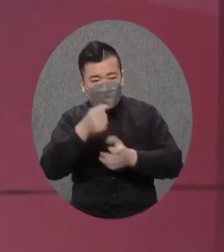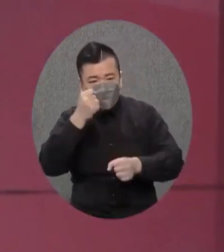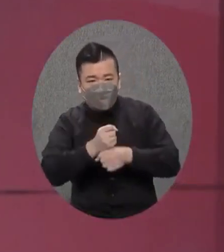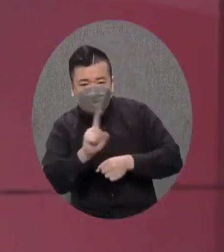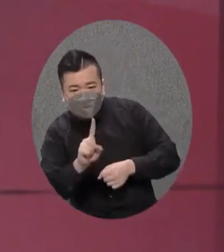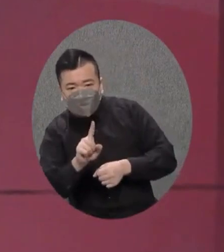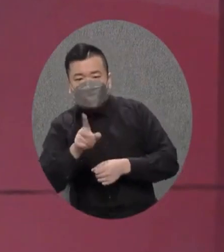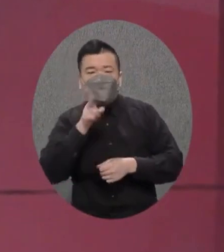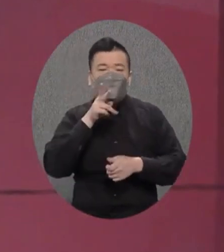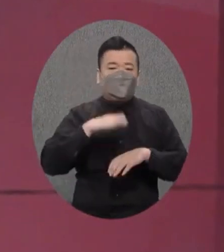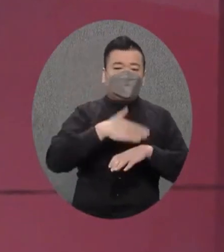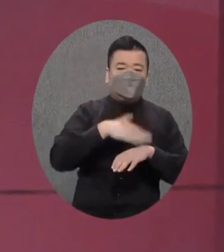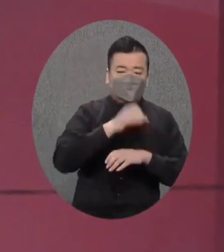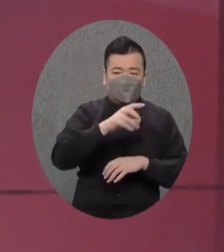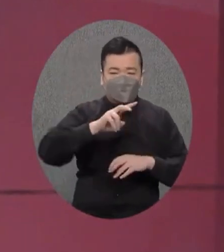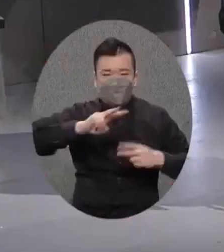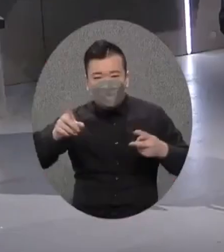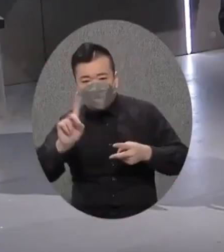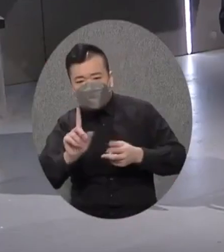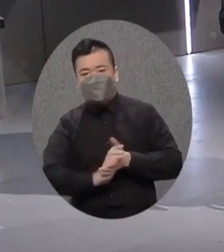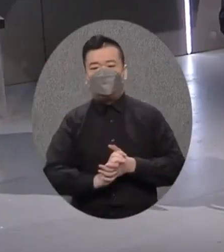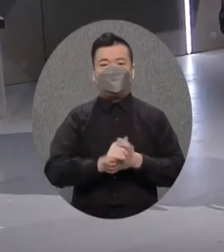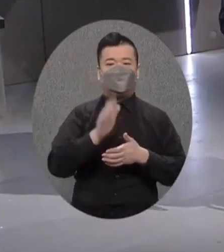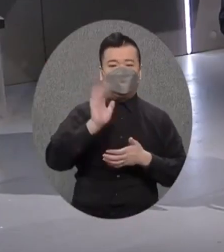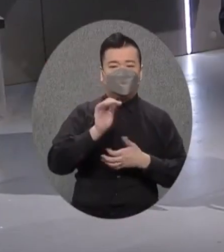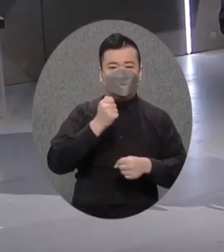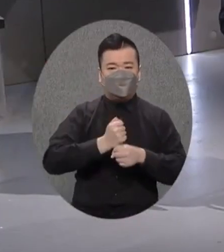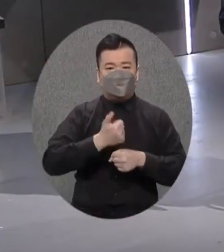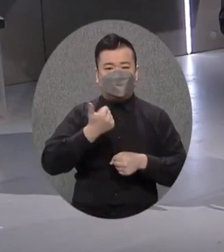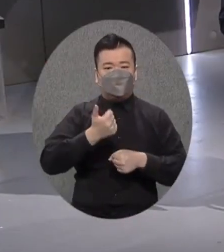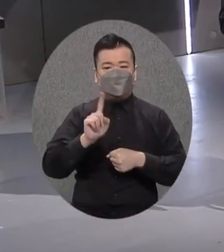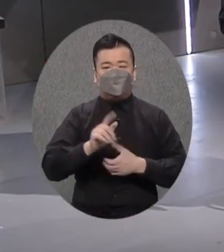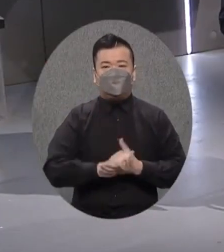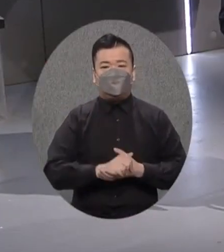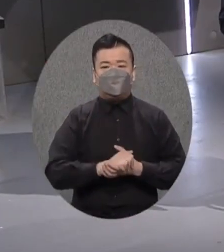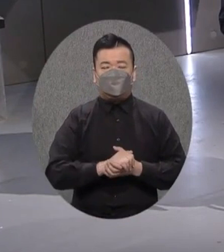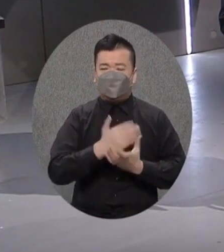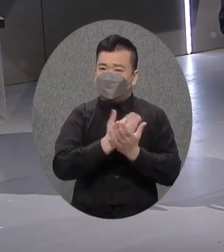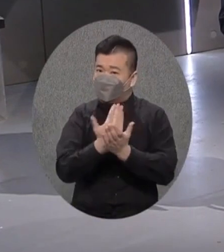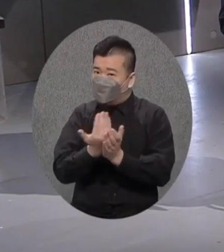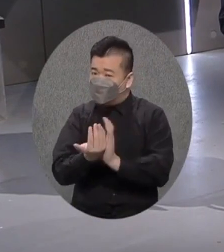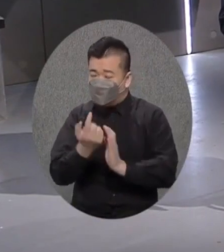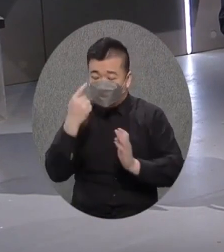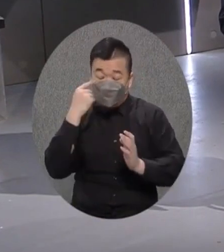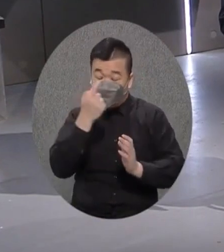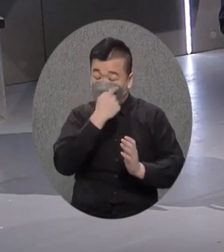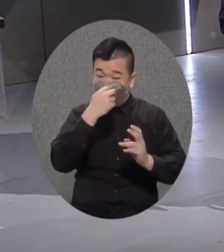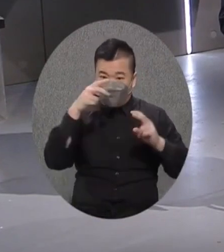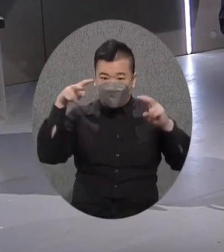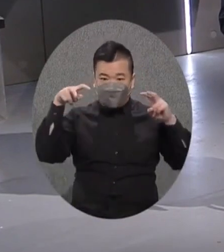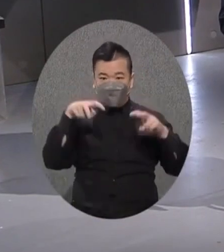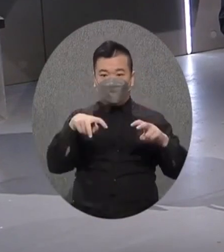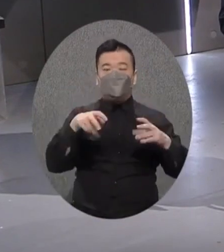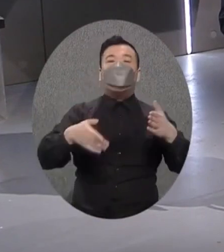到好像你剛才所說的一個變奏可以做到 不同的視覺效果，甚至